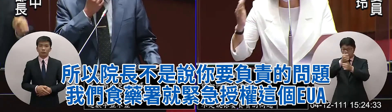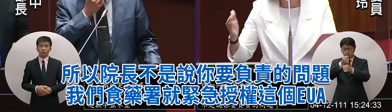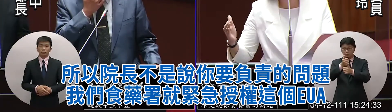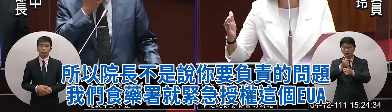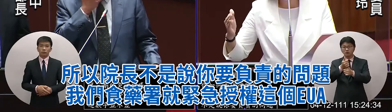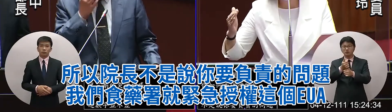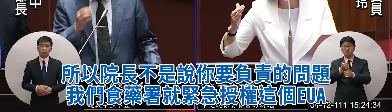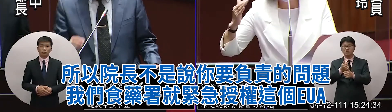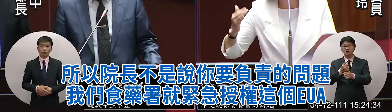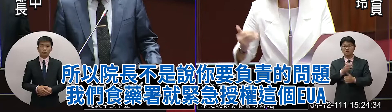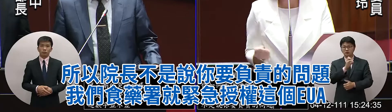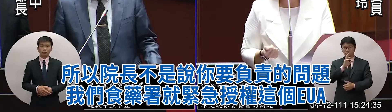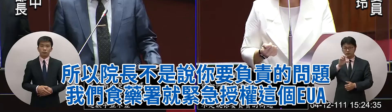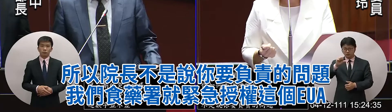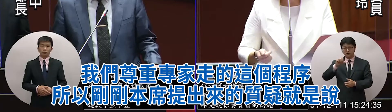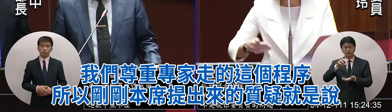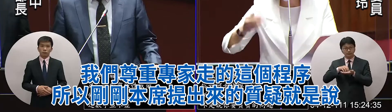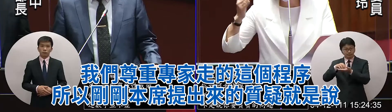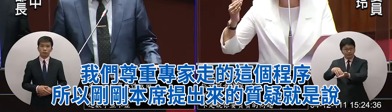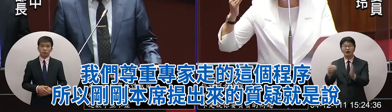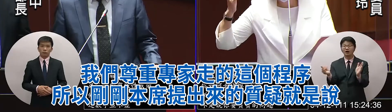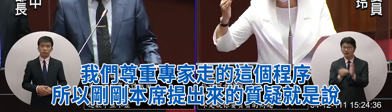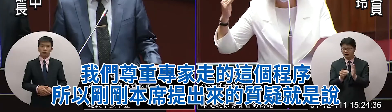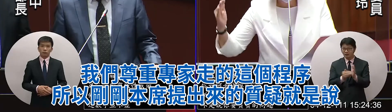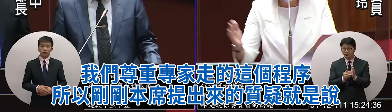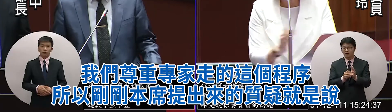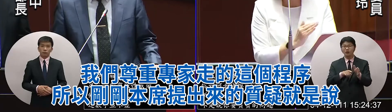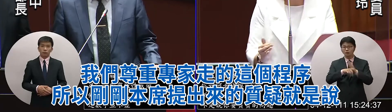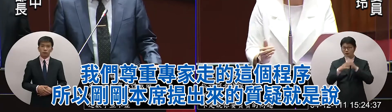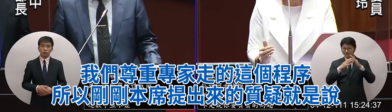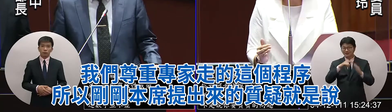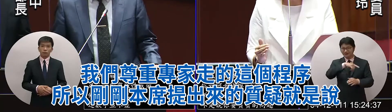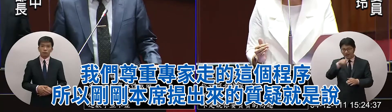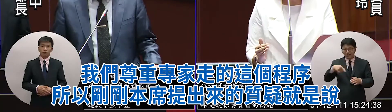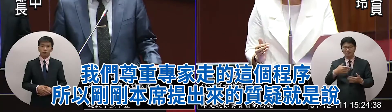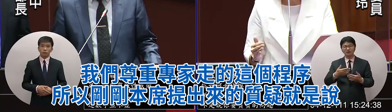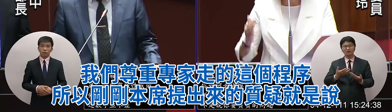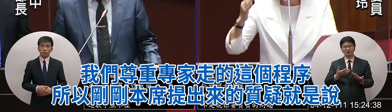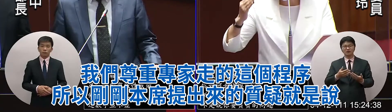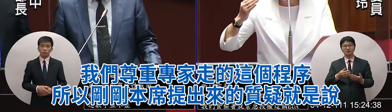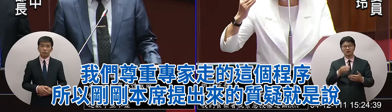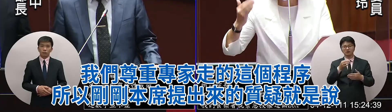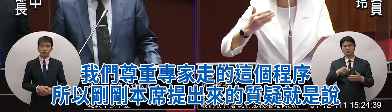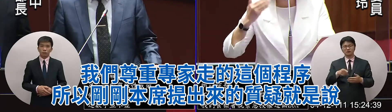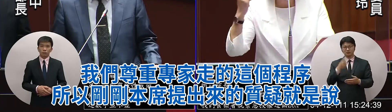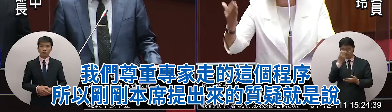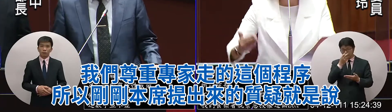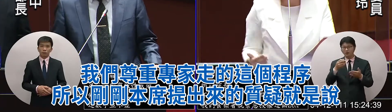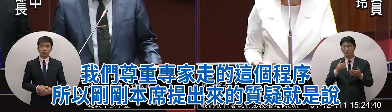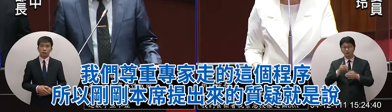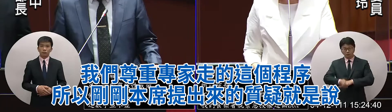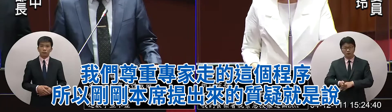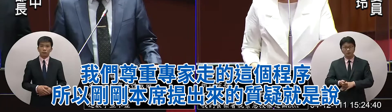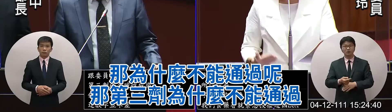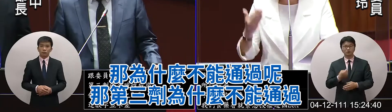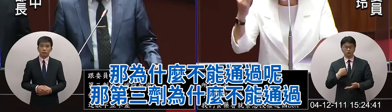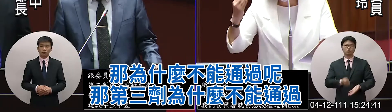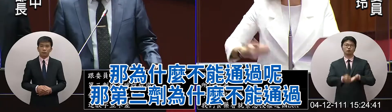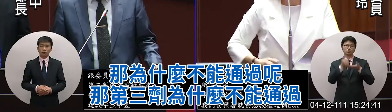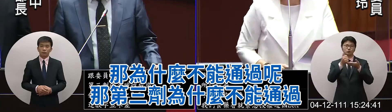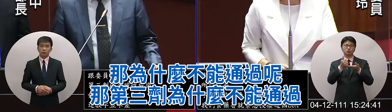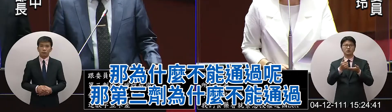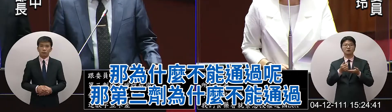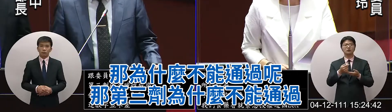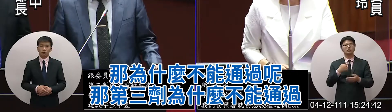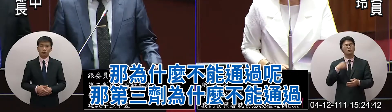急授权这个 EUA， 我们尊重专家走的这个程序。所以刚刚本席所提出来质疑说，那为什么